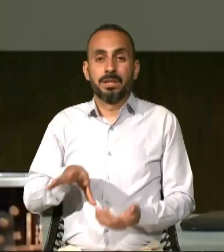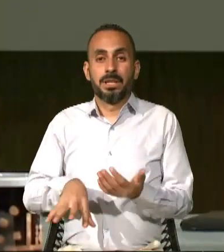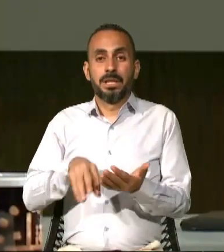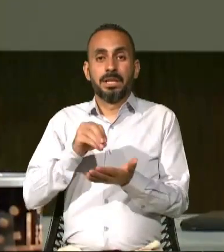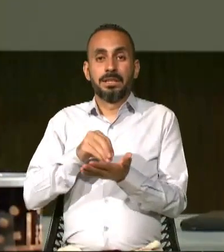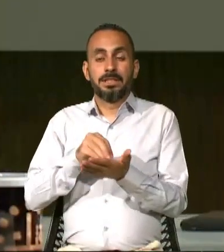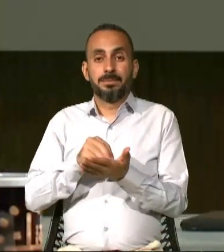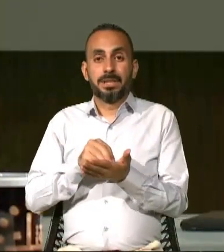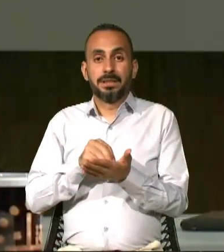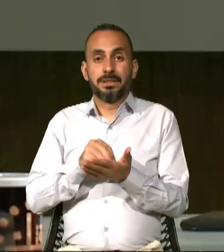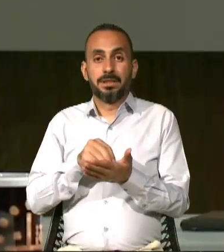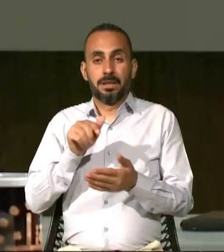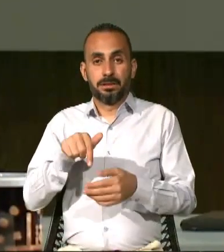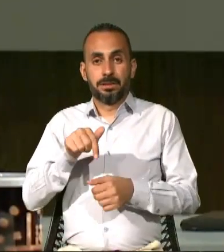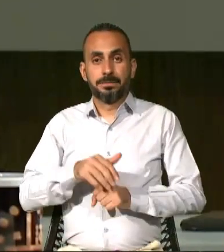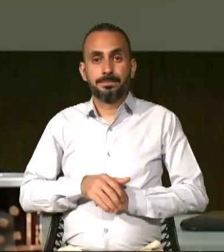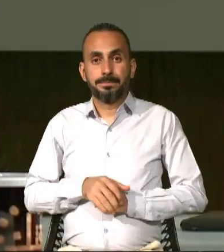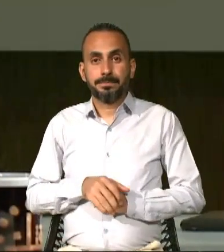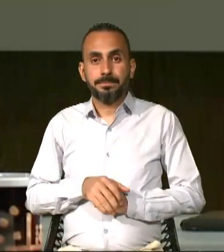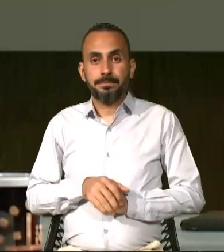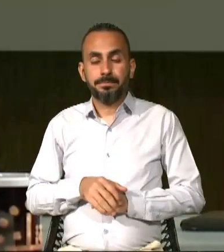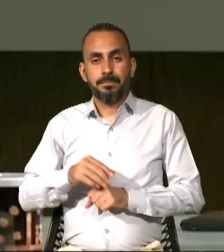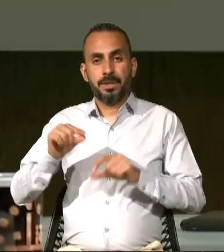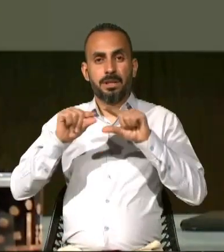الحلقه. عنوان الحلقه نجاتكم